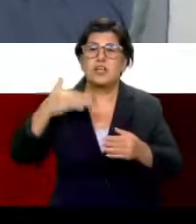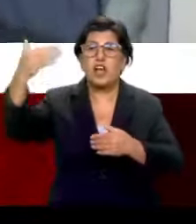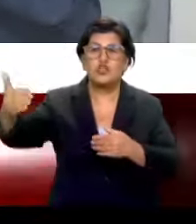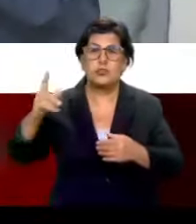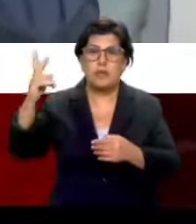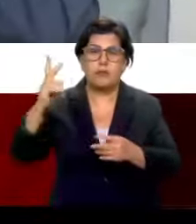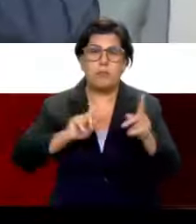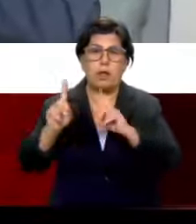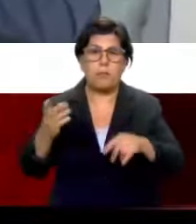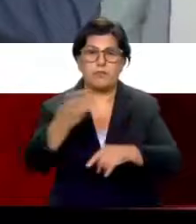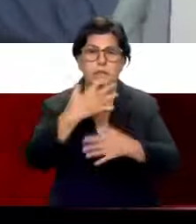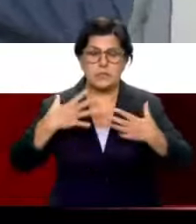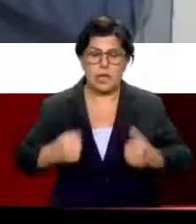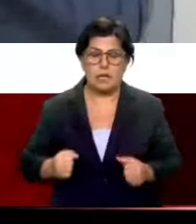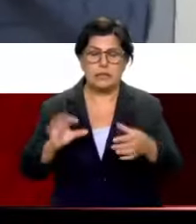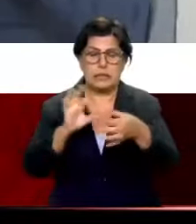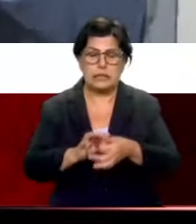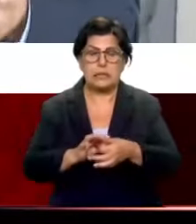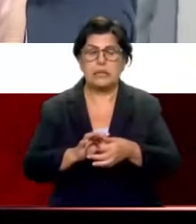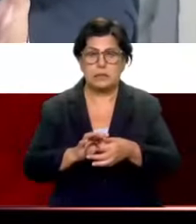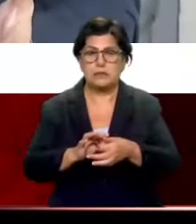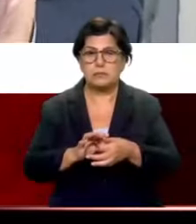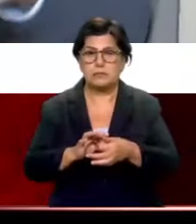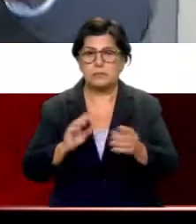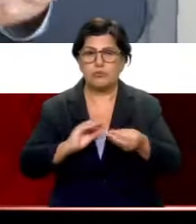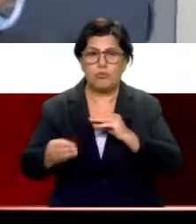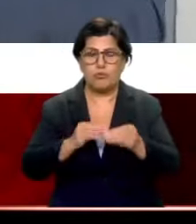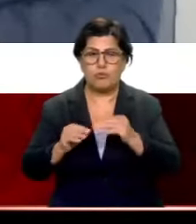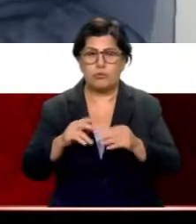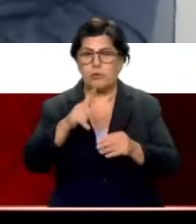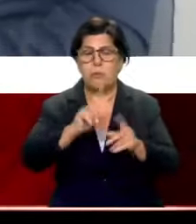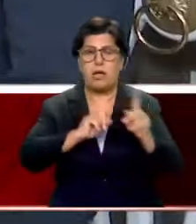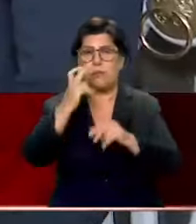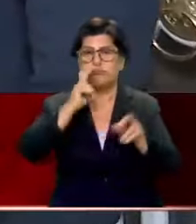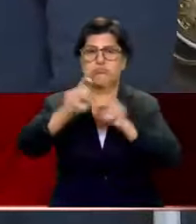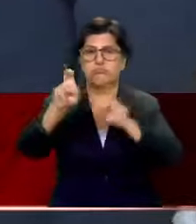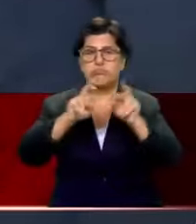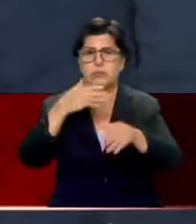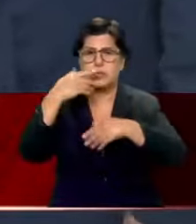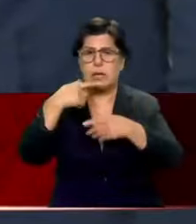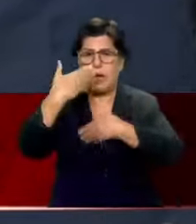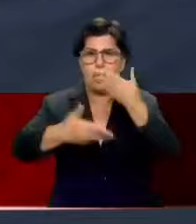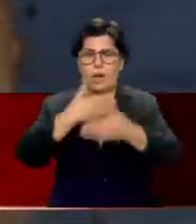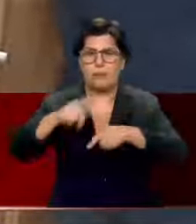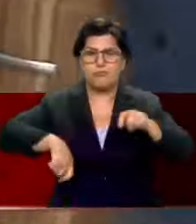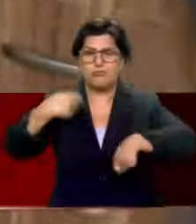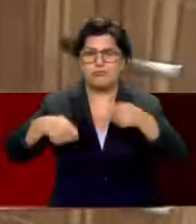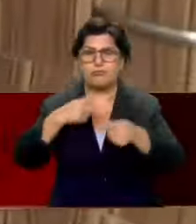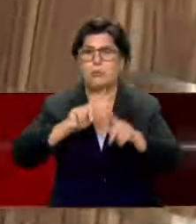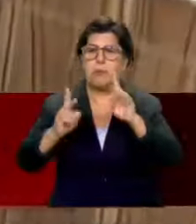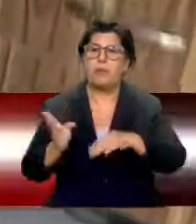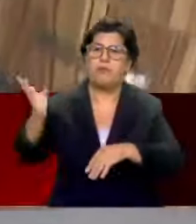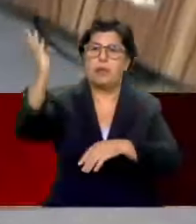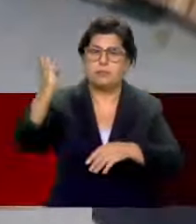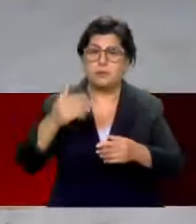açıldı ve sağlık sorunları ile ilgili mahkemeyi yanılttı gerekçesiyle suçlamalar yöneltildi göz önünde görüyorsunuz E biz mi